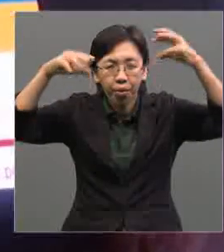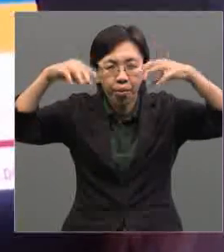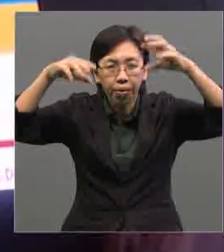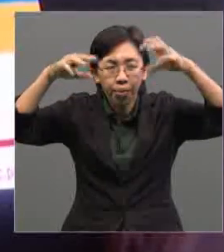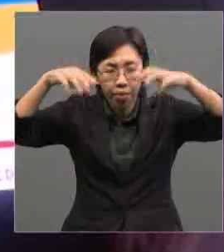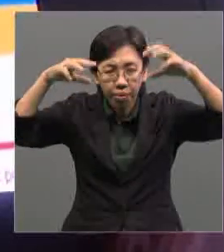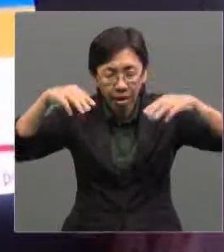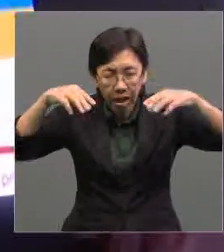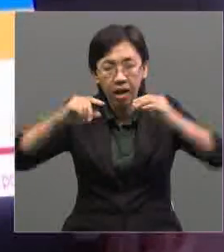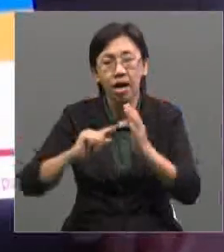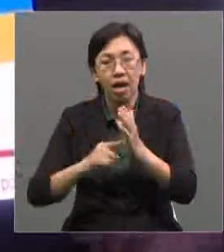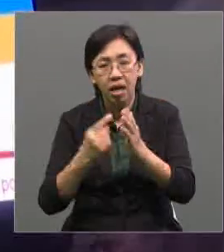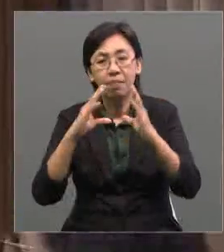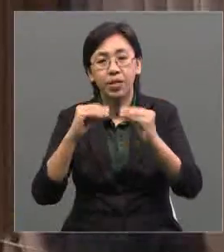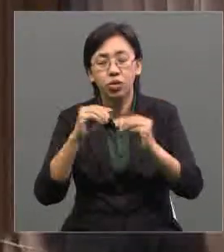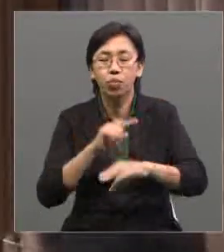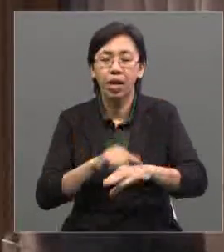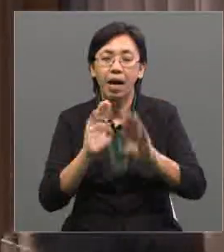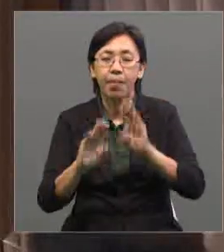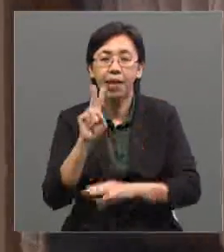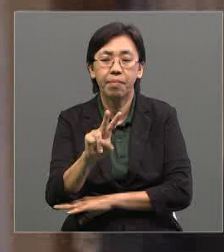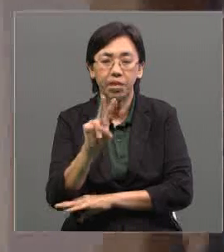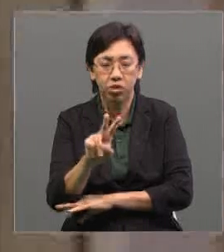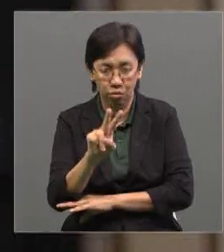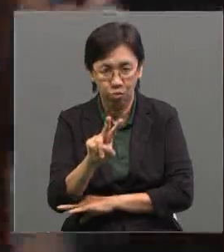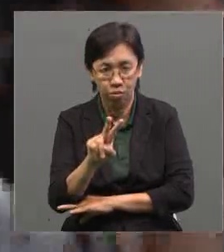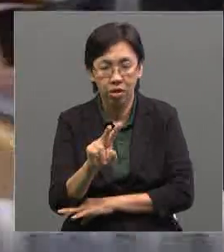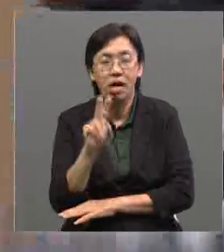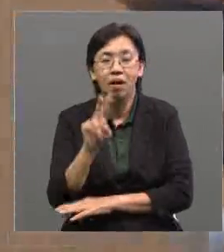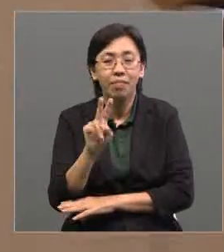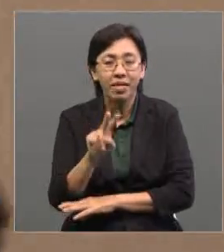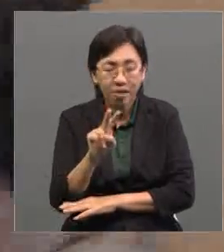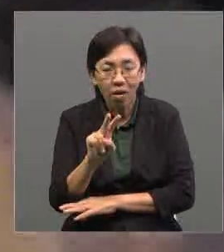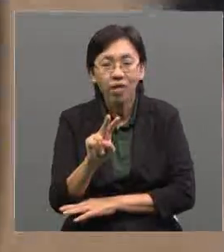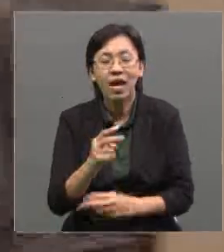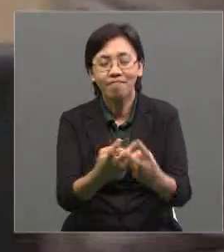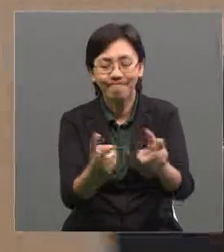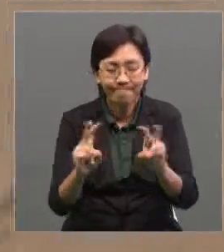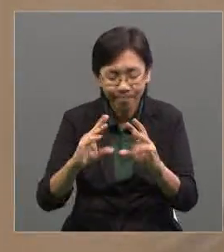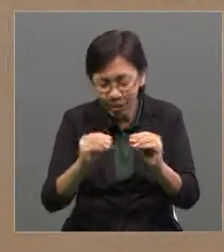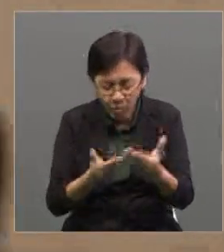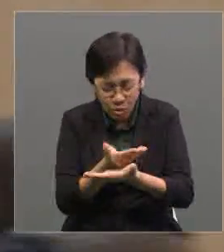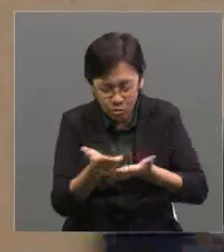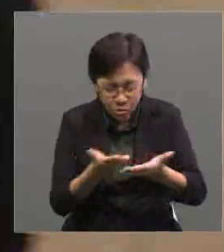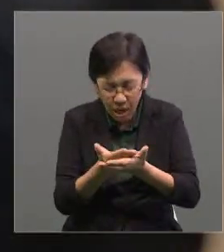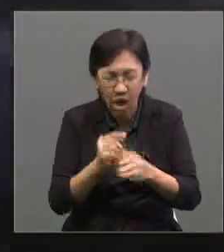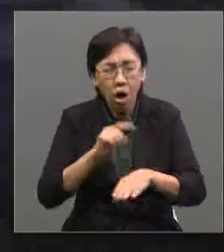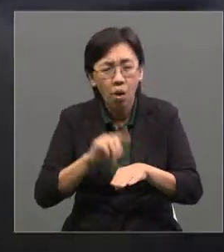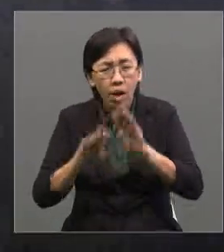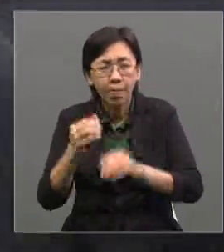หลังจากนั้นก็เข้าสู่การประชุมค่ะเริ่มประมาณสัก 14:00นก่อนที่ที่ประชุมจะมีมติออกมาเวลาประมาณ